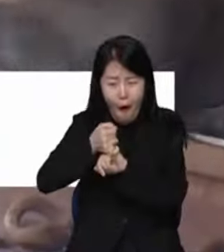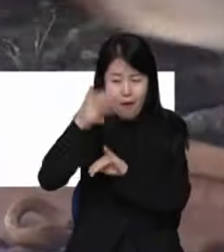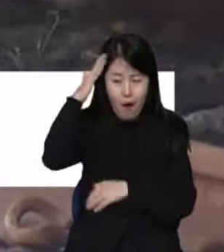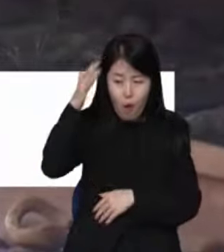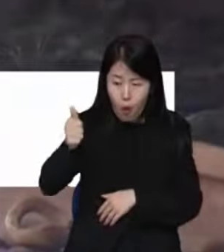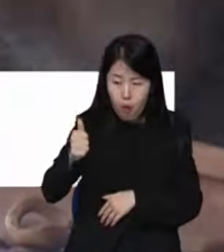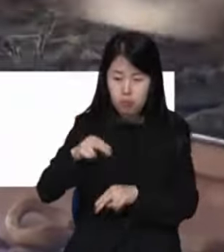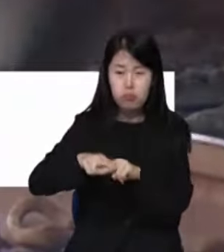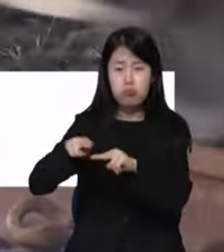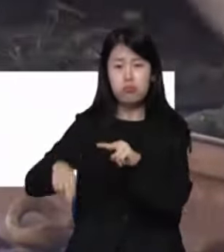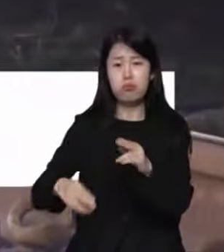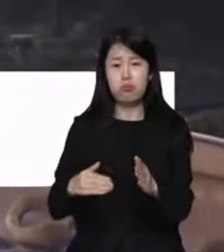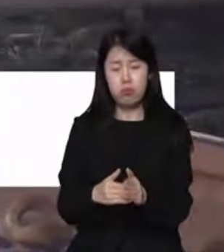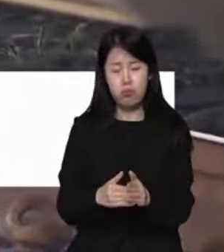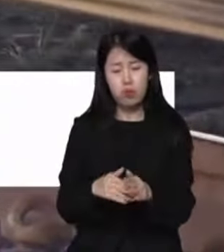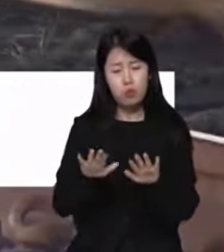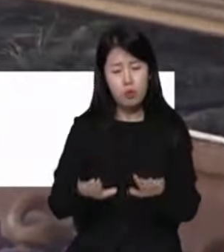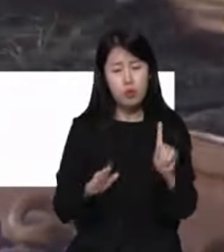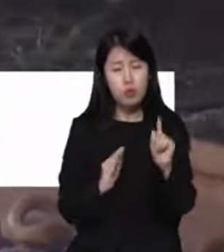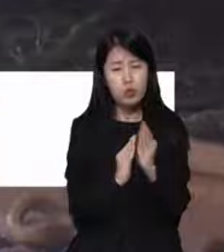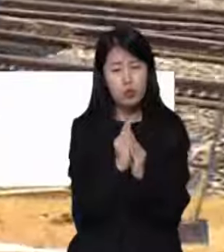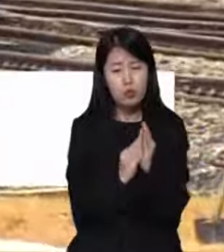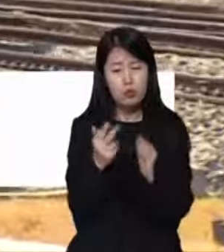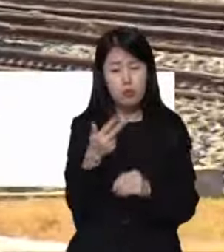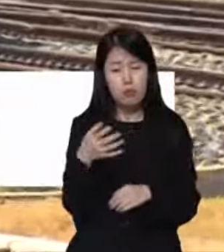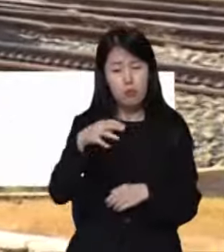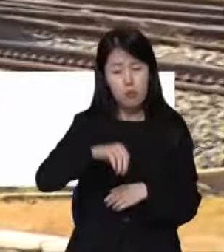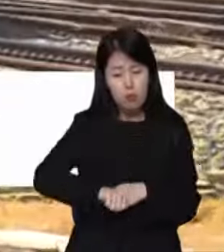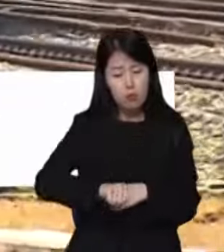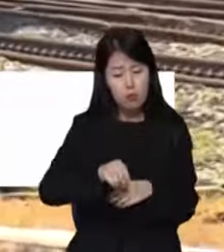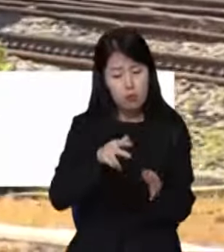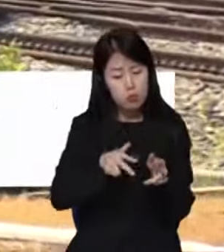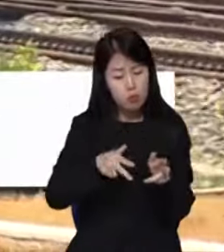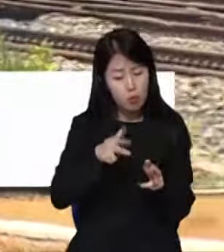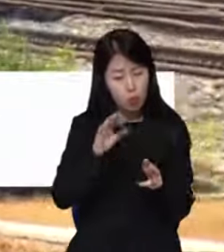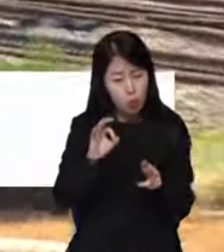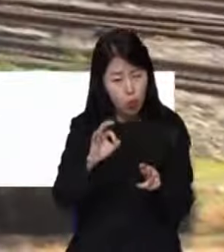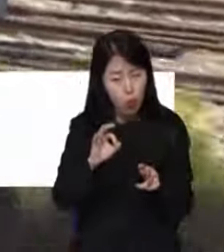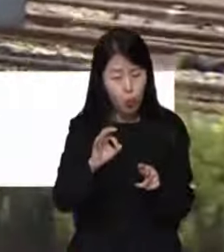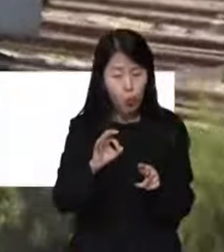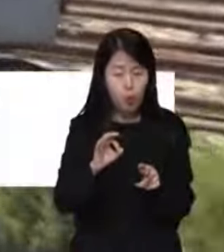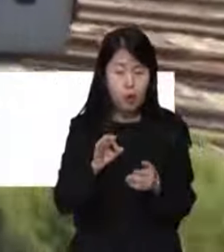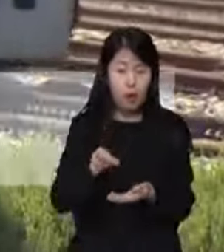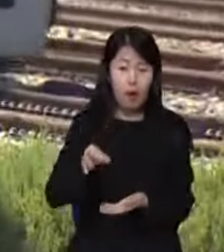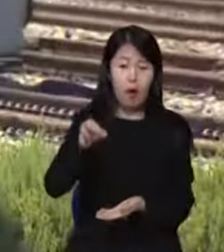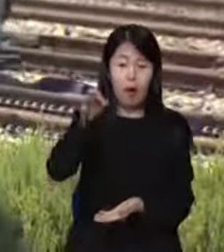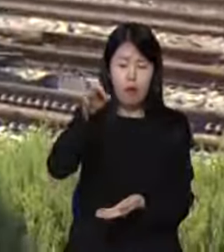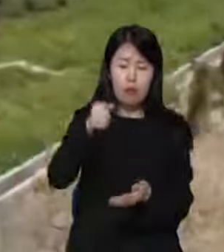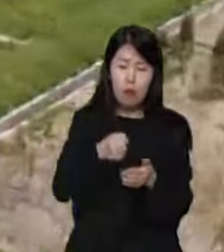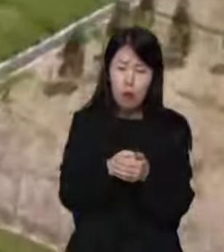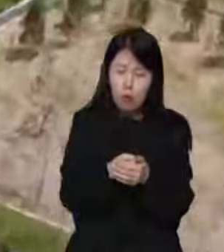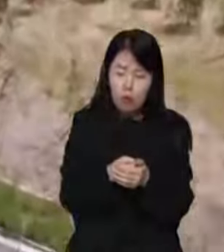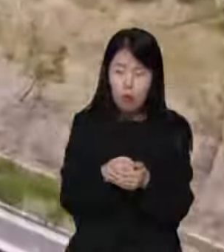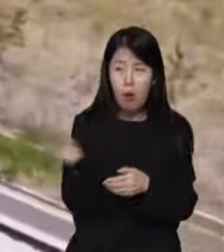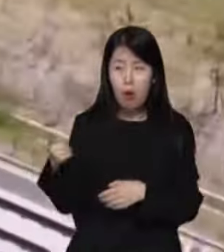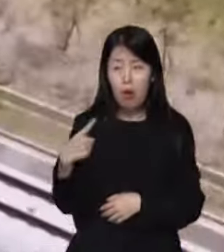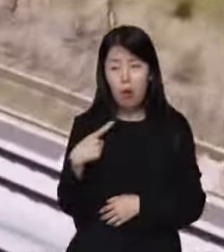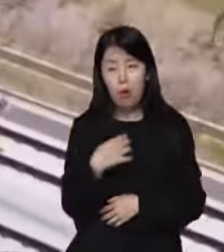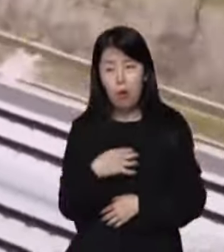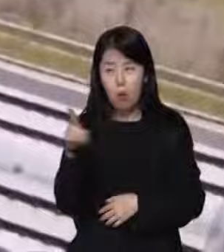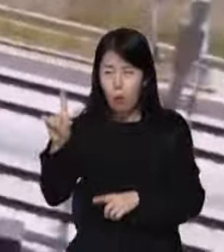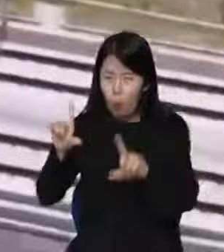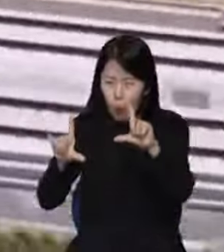현재 1조 7천억 원인 사업비가 크게 늘어날 것으로 보여 정부가 난색을 표했다는 겁니다. 노선을